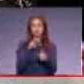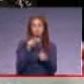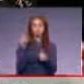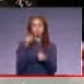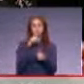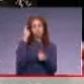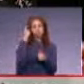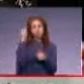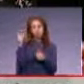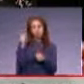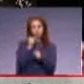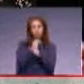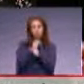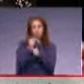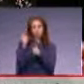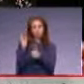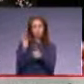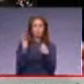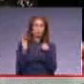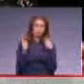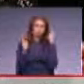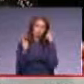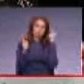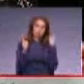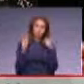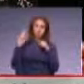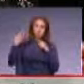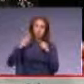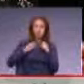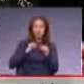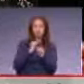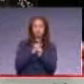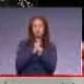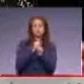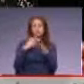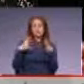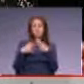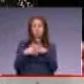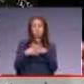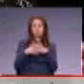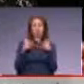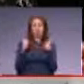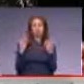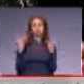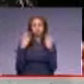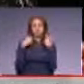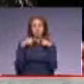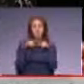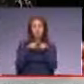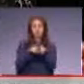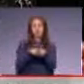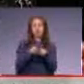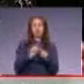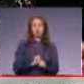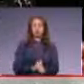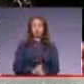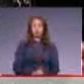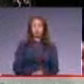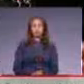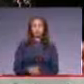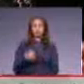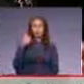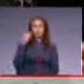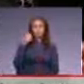سكتي، وعارفه ان هو بيشتغل ازاي وانا بشتغل ازاي. فكان بيبقى فيه يعني احمد